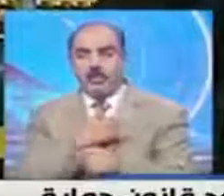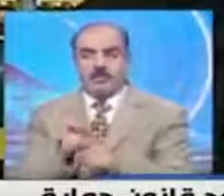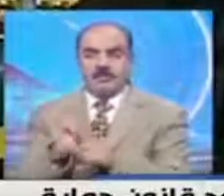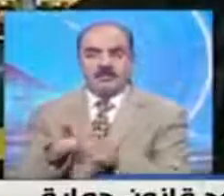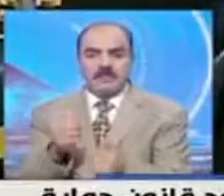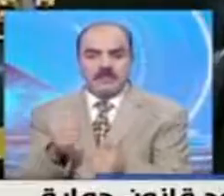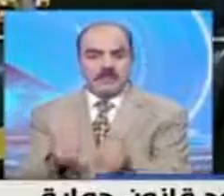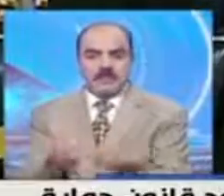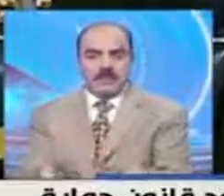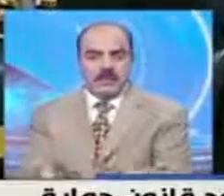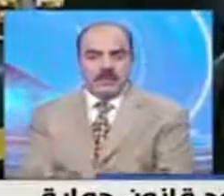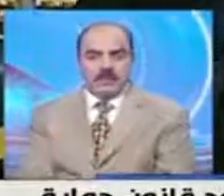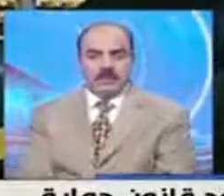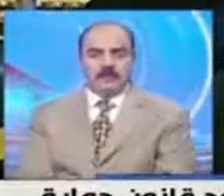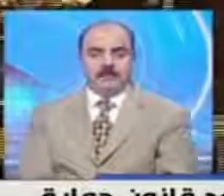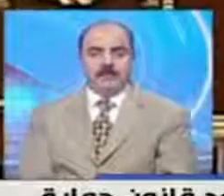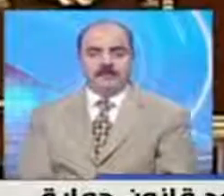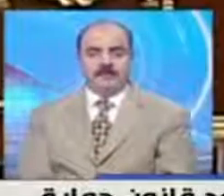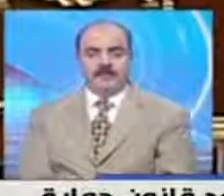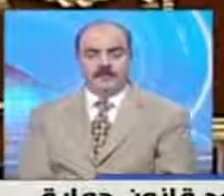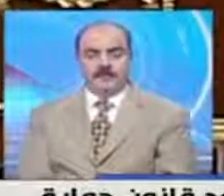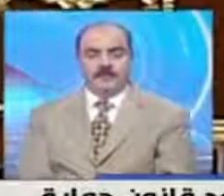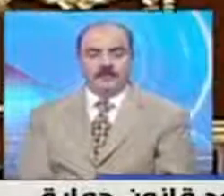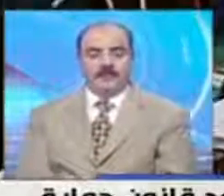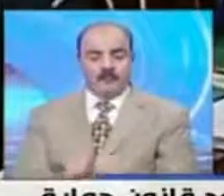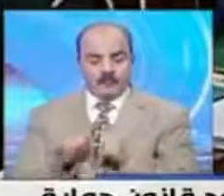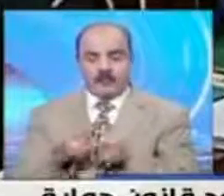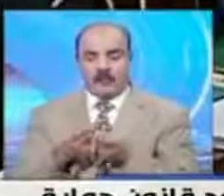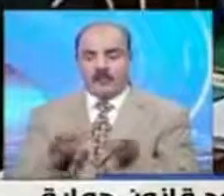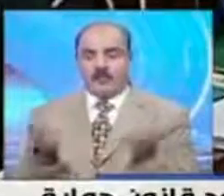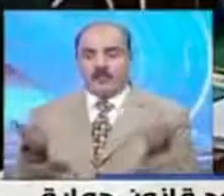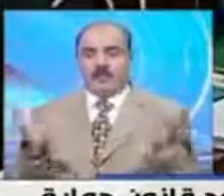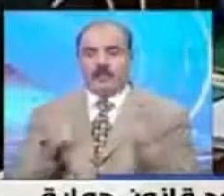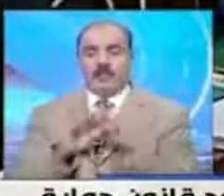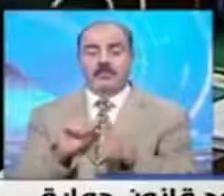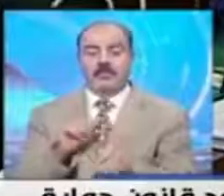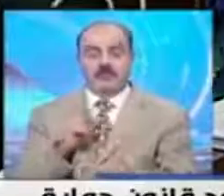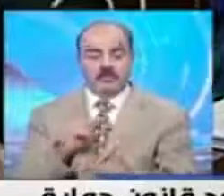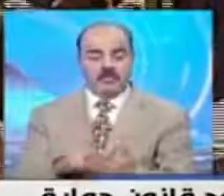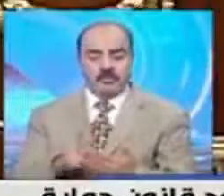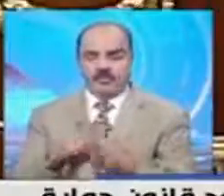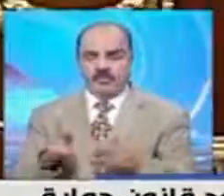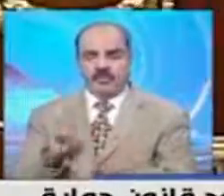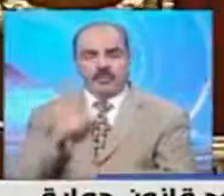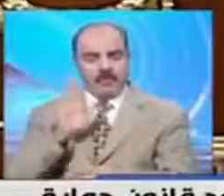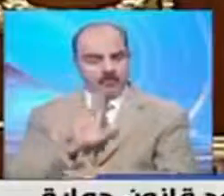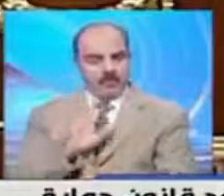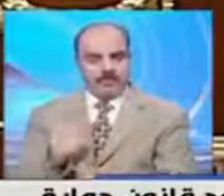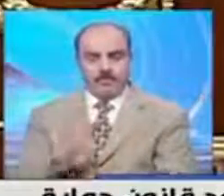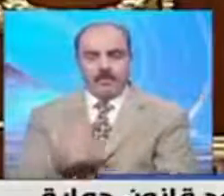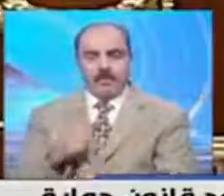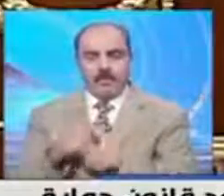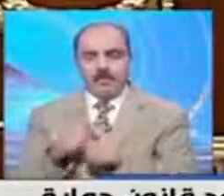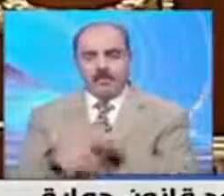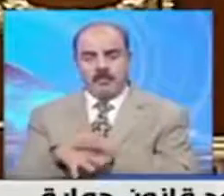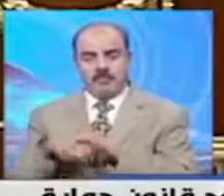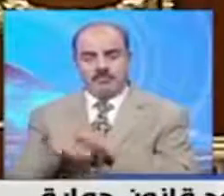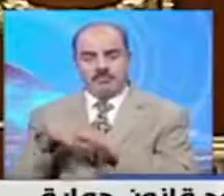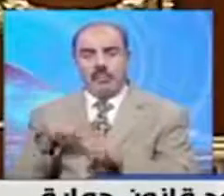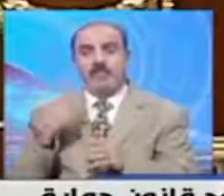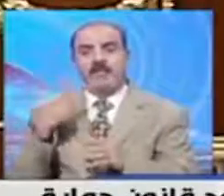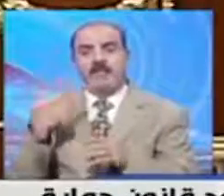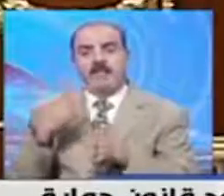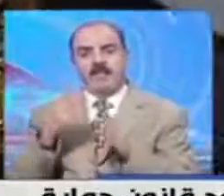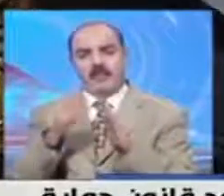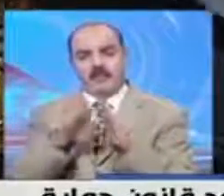المنافسه ومنع الممارسات الاحتكاريه وخلال الجلسه العامه وفق مجلس النواب نهائيا على ثلاثه مشروعات قوانين